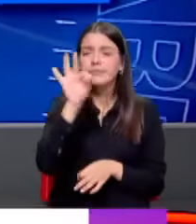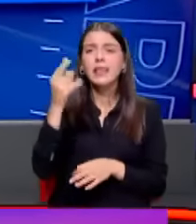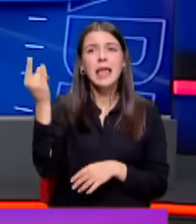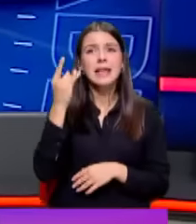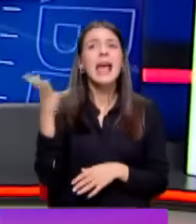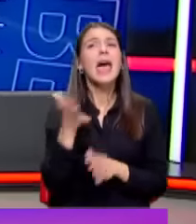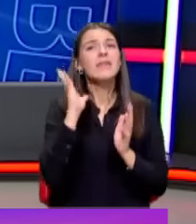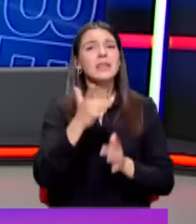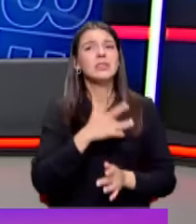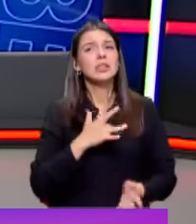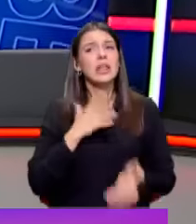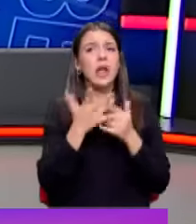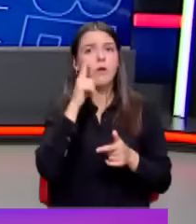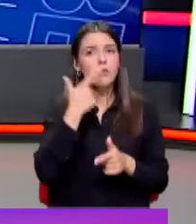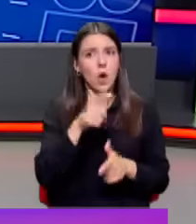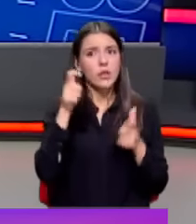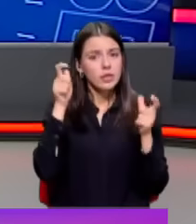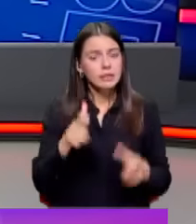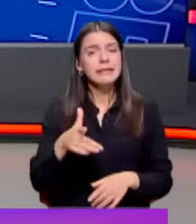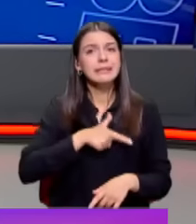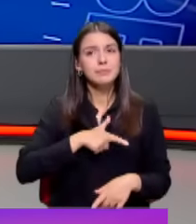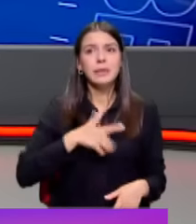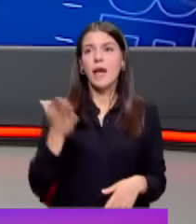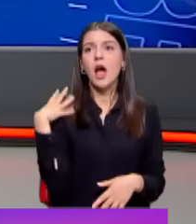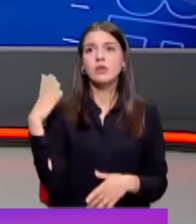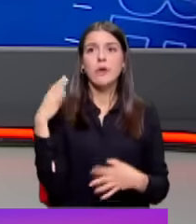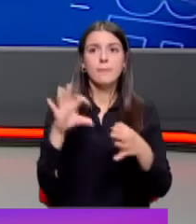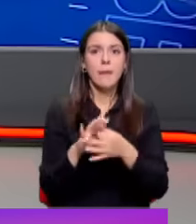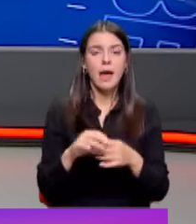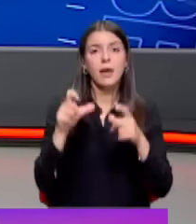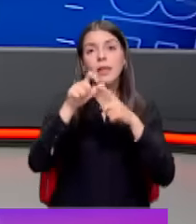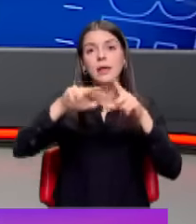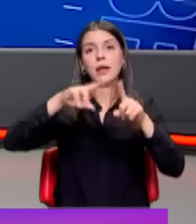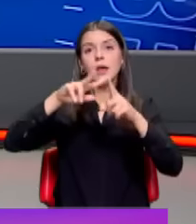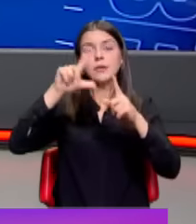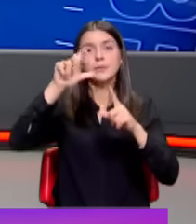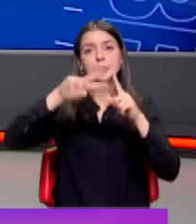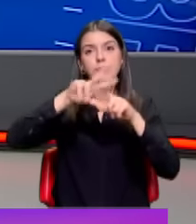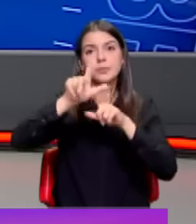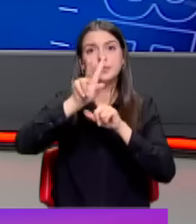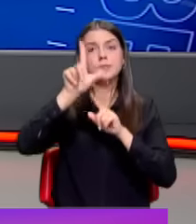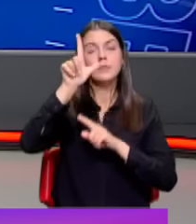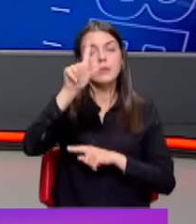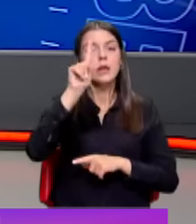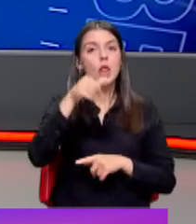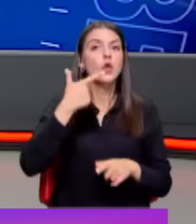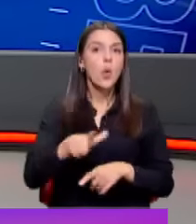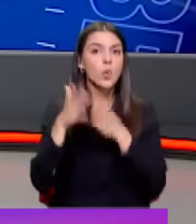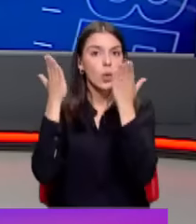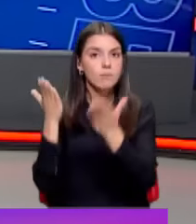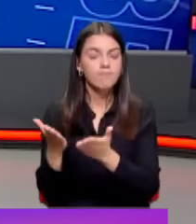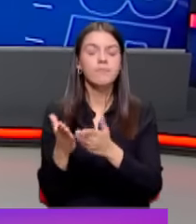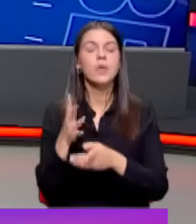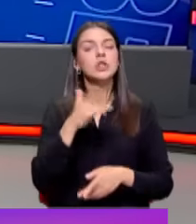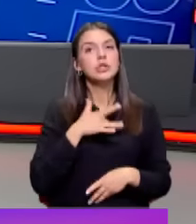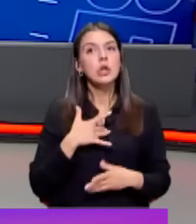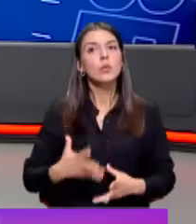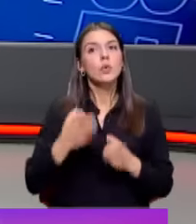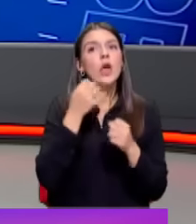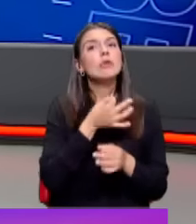yanan köylerden birisi İzmir'de Karşıyaka'ya bağlı Sancaklı köyüydü. Sancaklı köyü canını